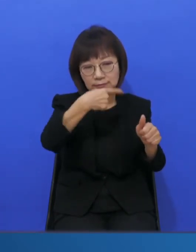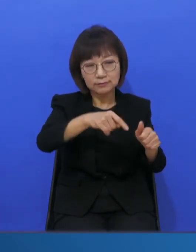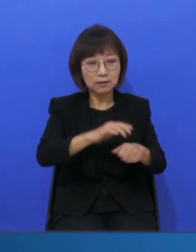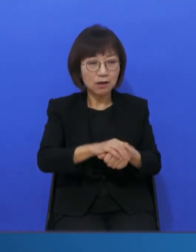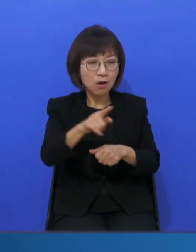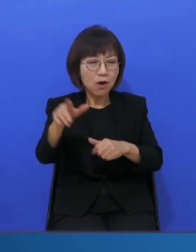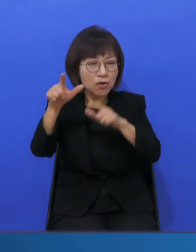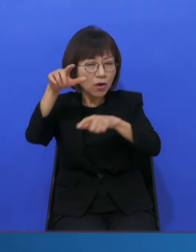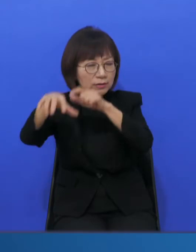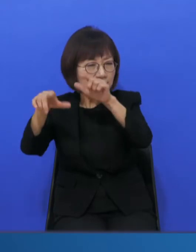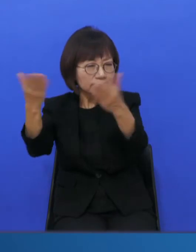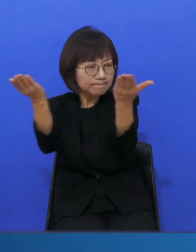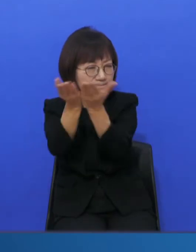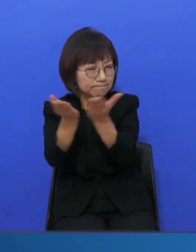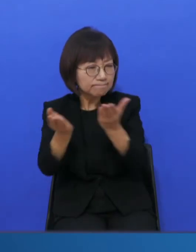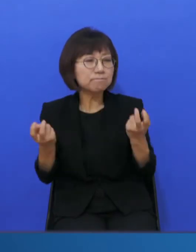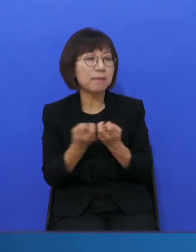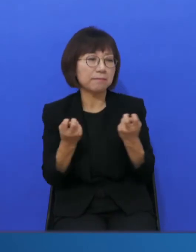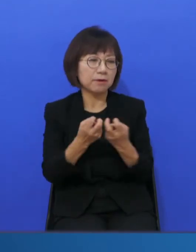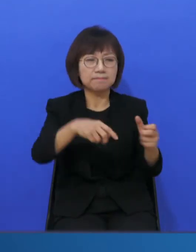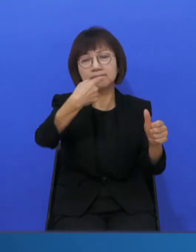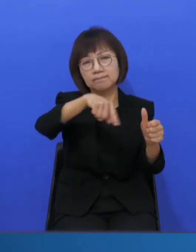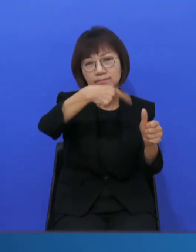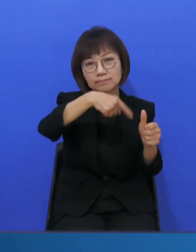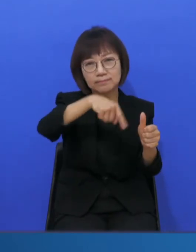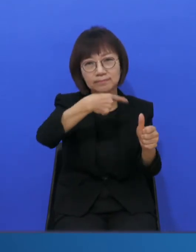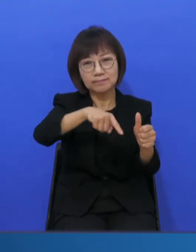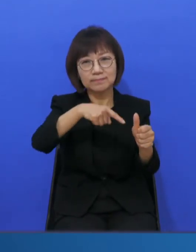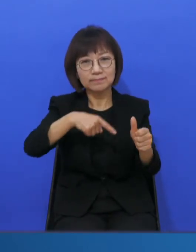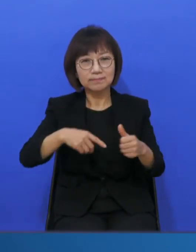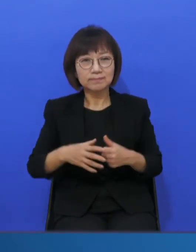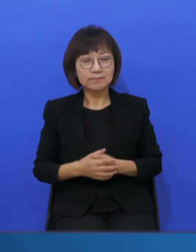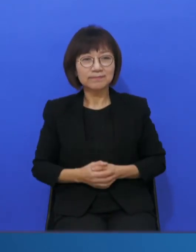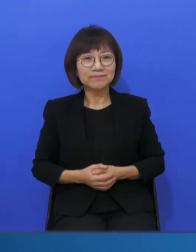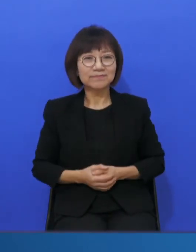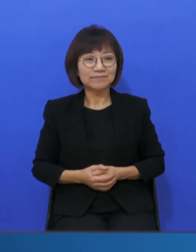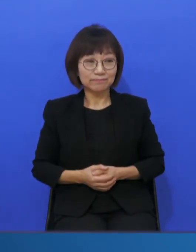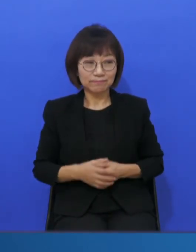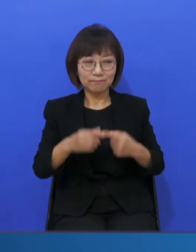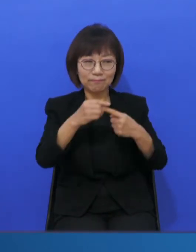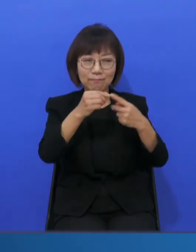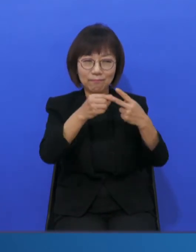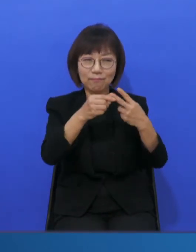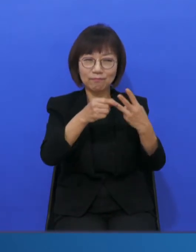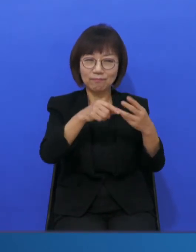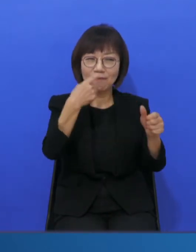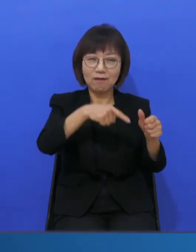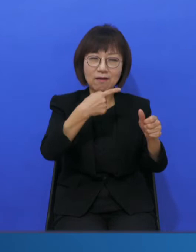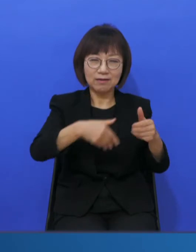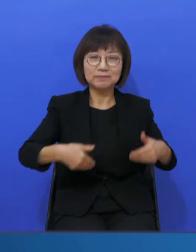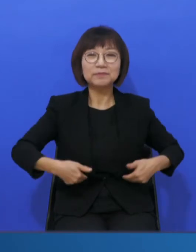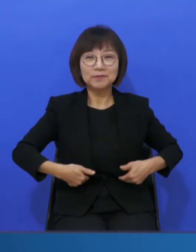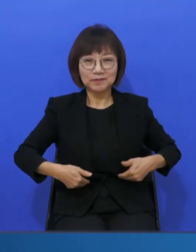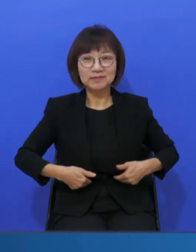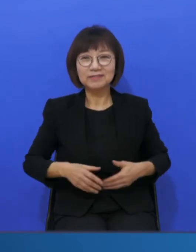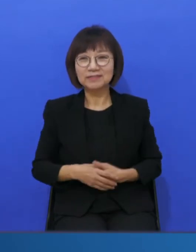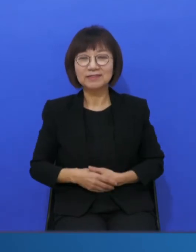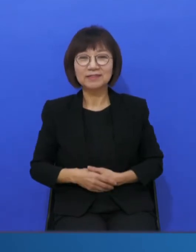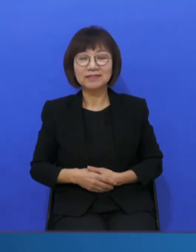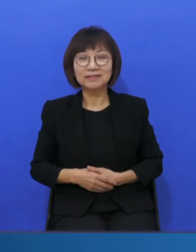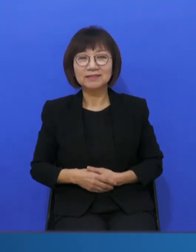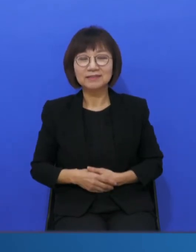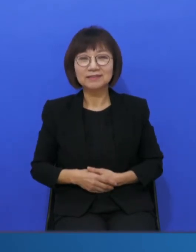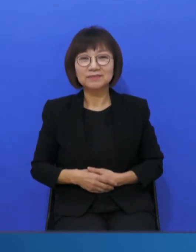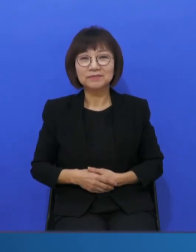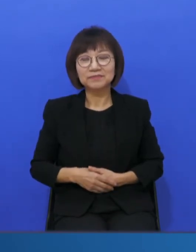in 대한 that? 현장성은 뭐냐? And what is that sense of the field within 이 that? 세 가지 It's these 3 things. 해야 됩니다. We have to do this. 또 뭐